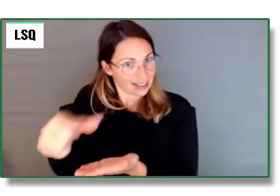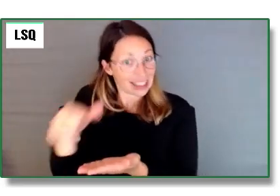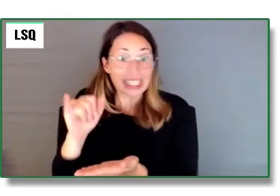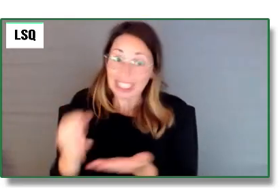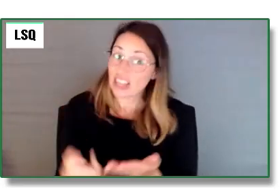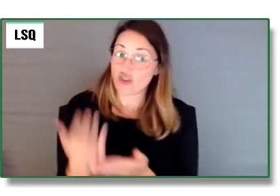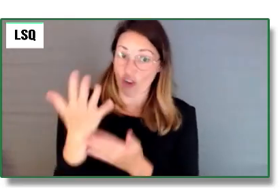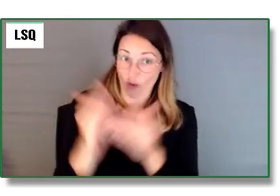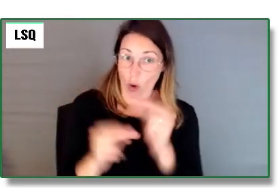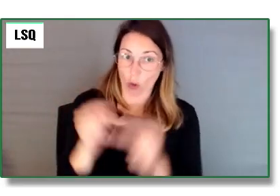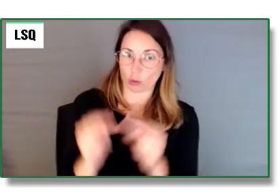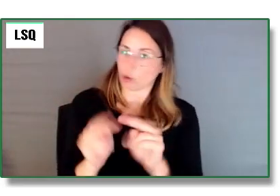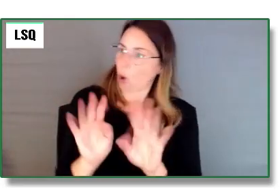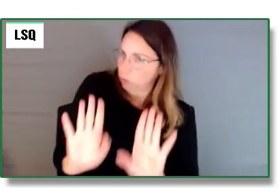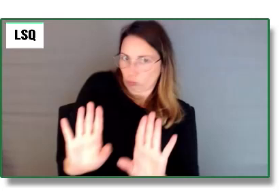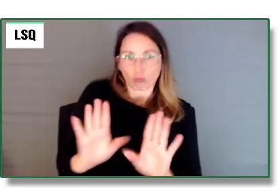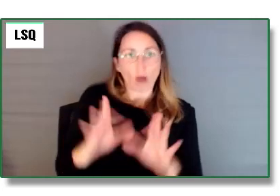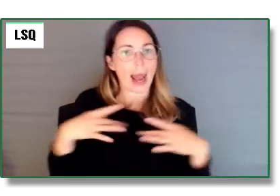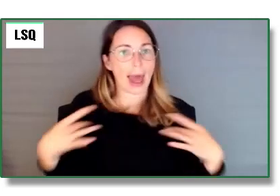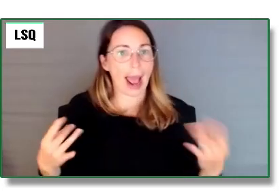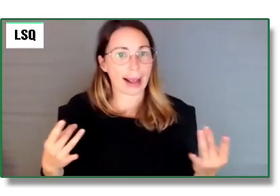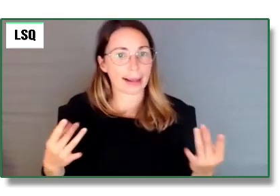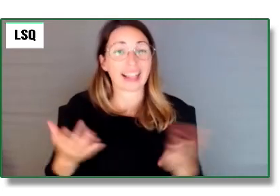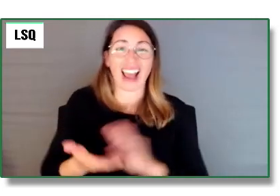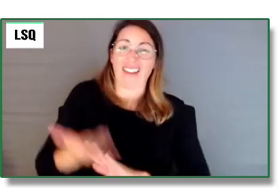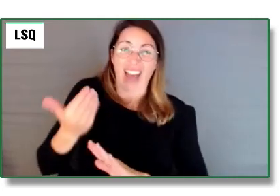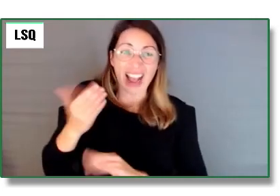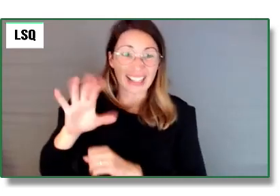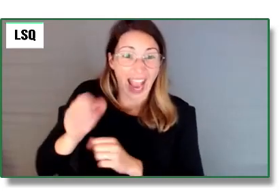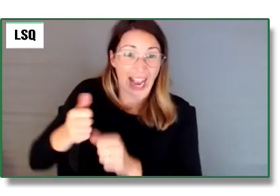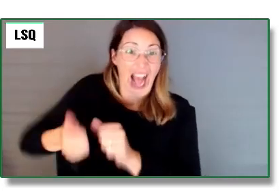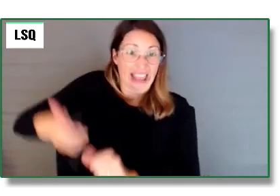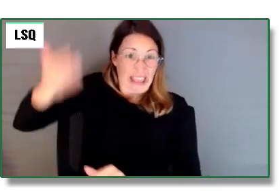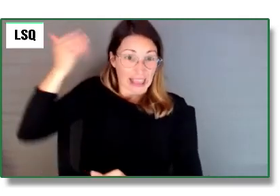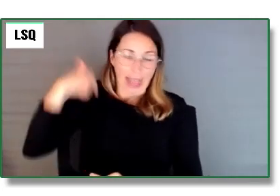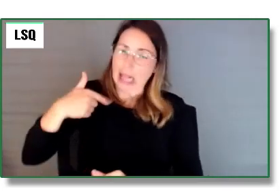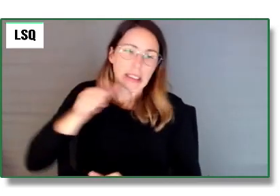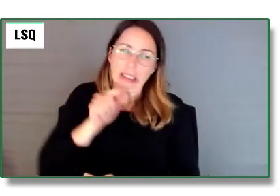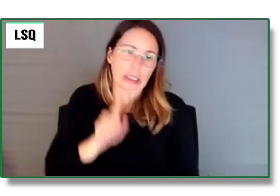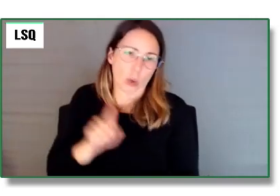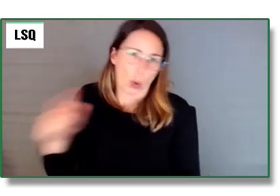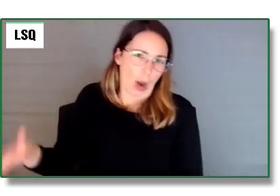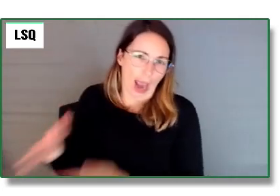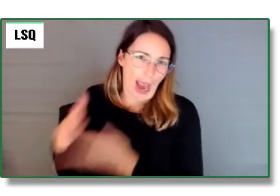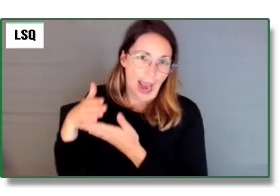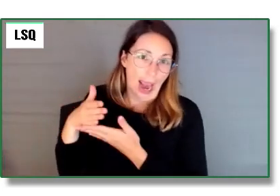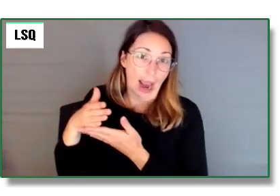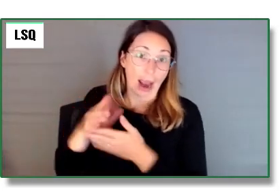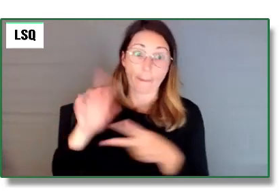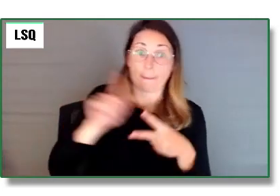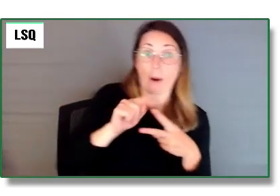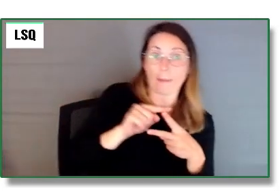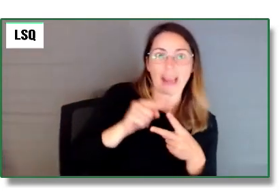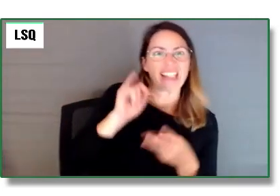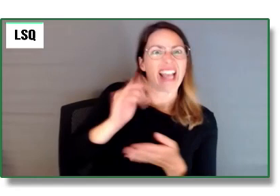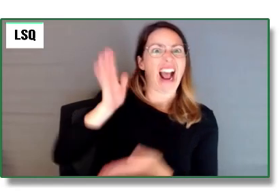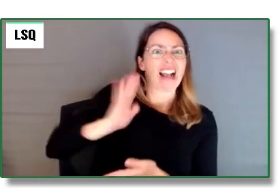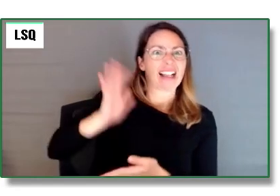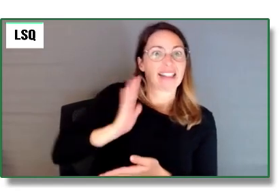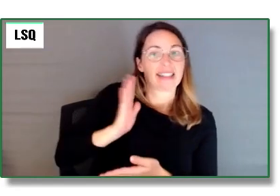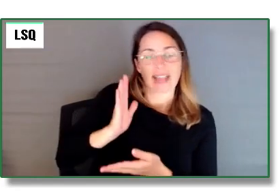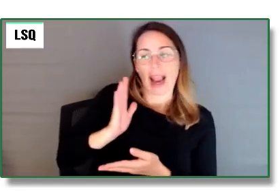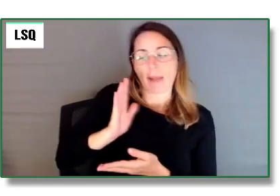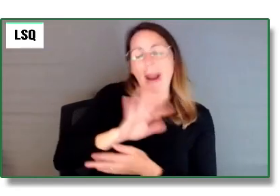a 50 ans, j'aurais eu besoin d'aide. Le premier cas est un exemple de conception proactive déployée en tant que solution environnementale. Une